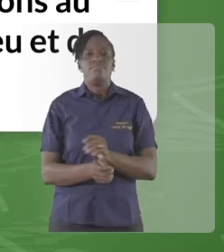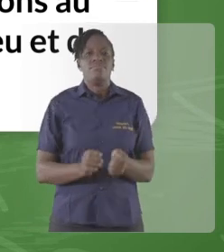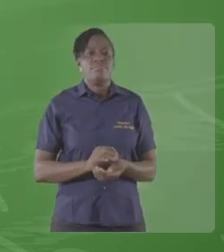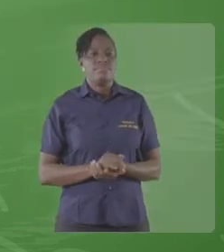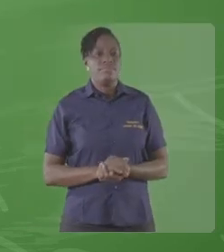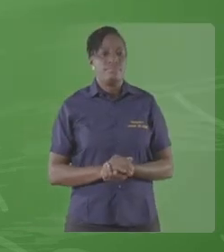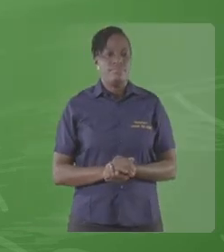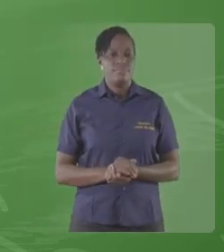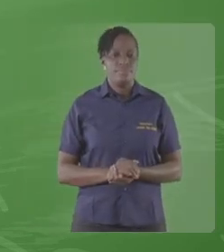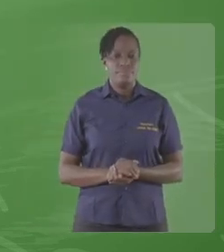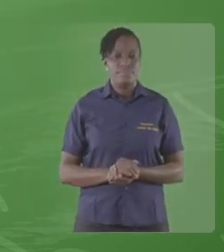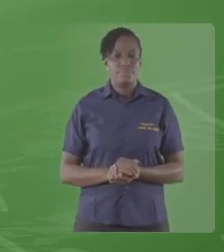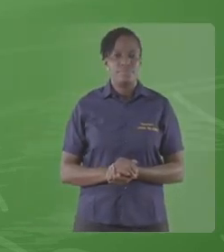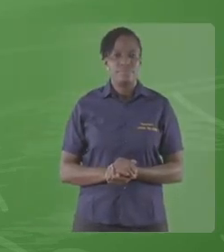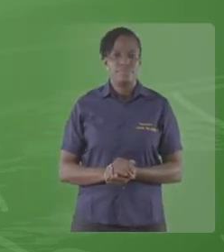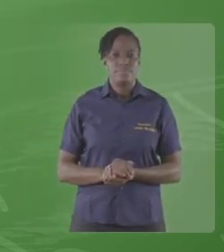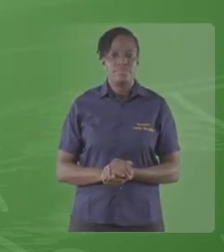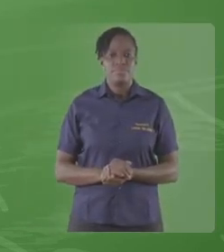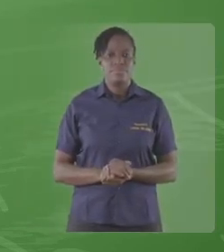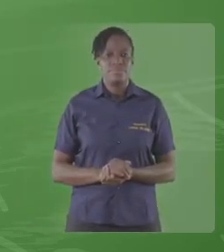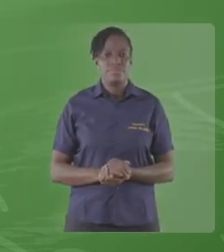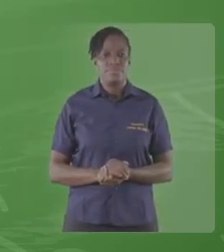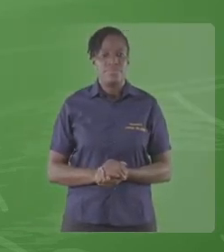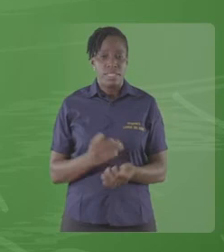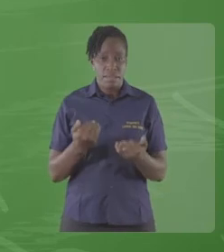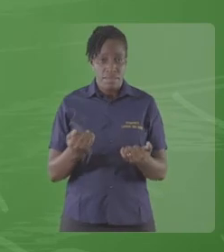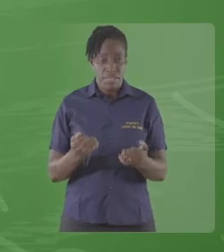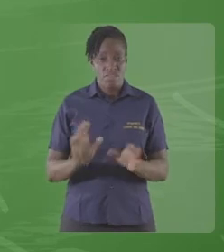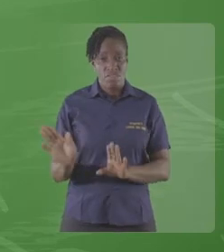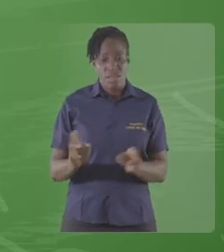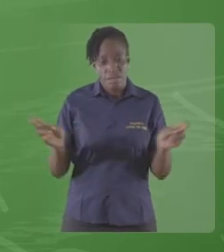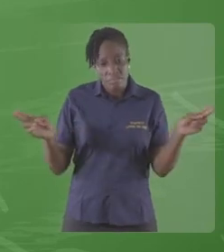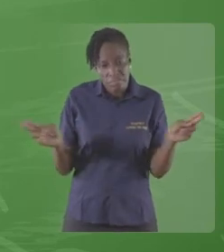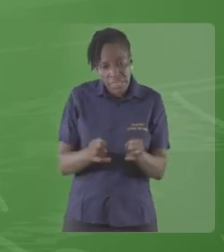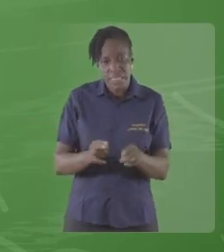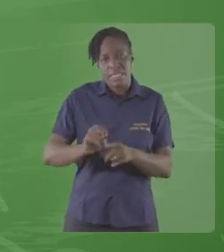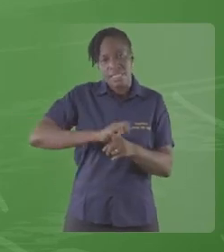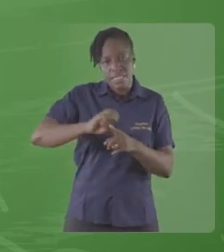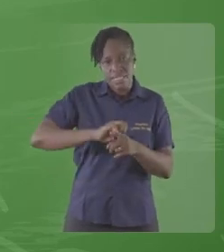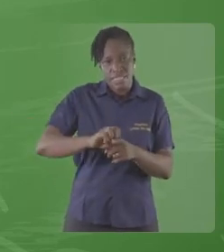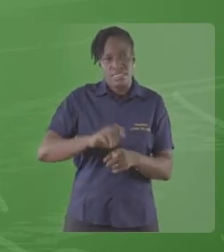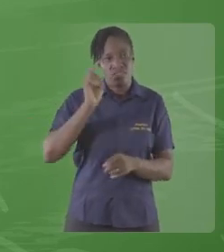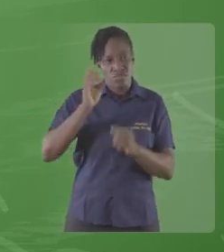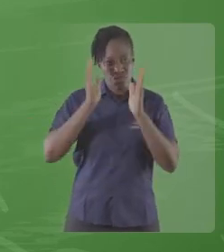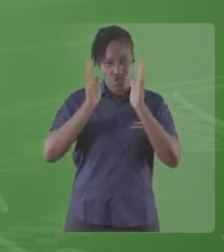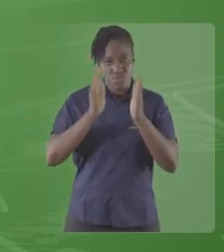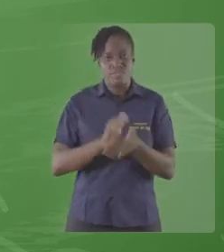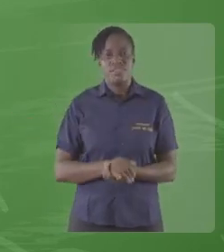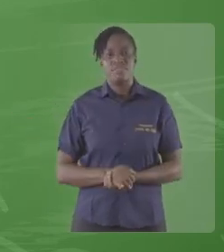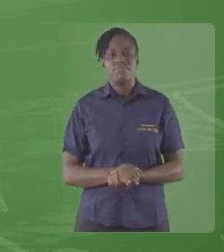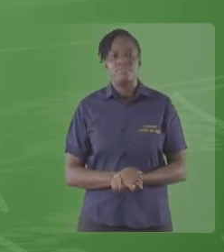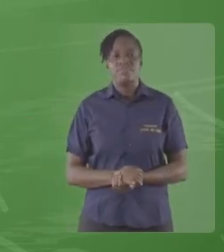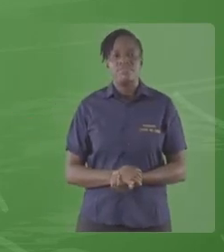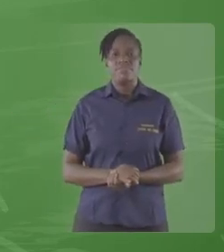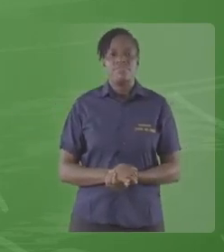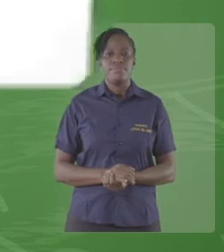verbaux. Passons tout de suite à notre exercice d'application.